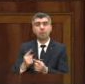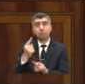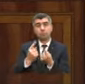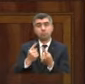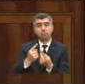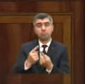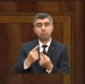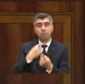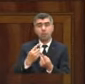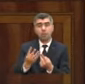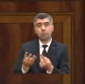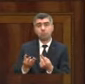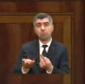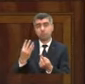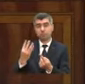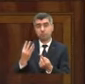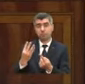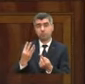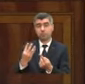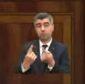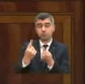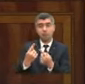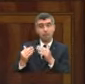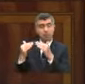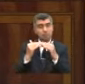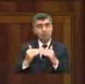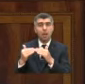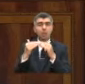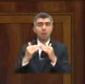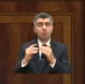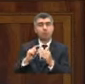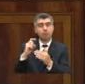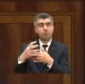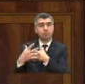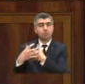400 درهم، غير معقول خص يكون مساواة في هذه الاشتراكات